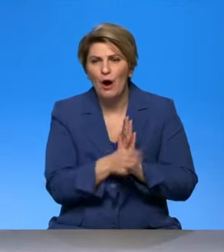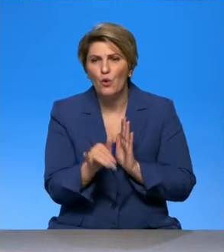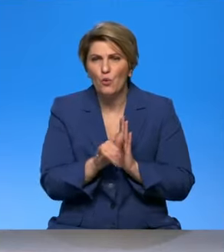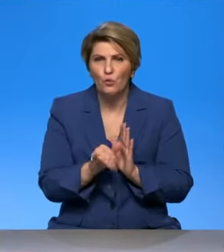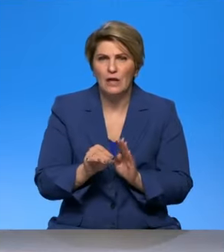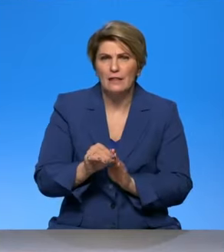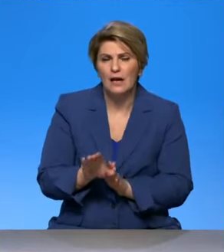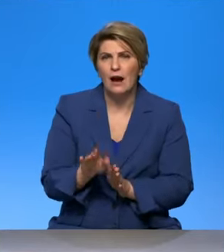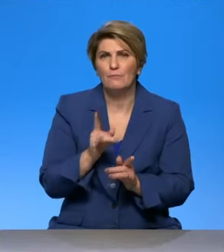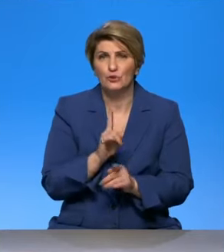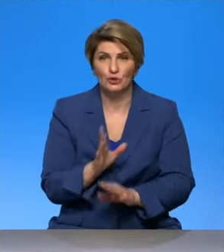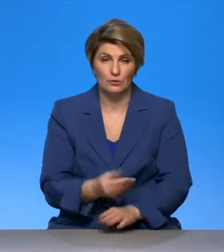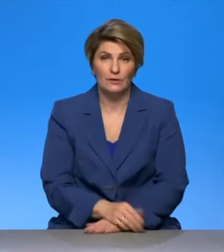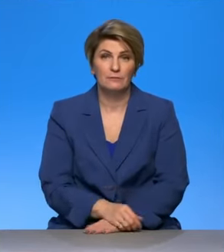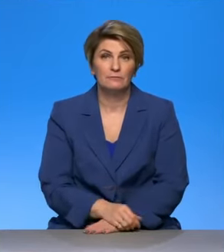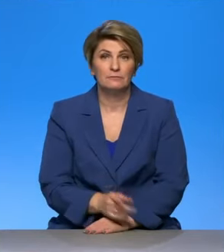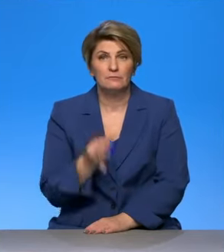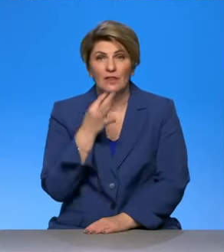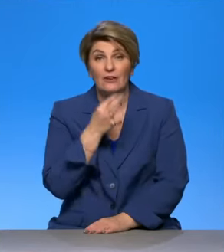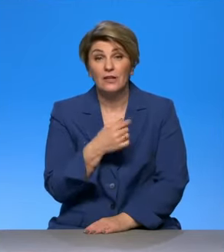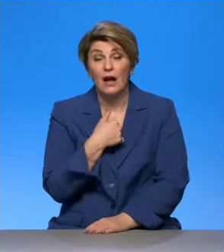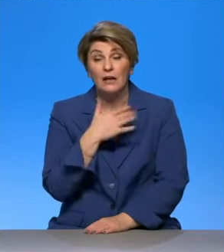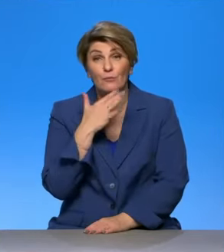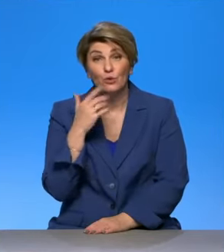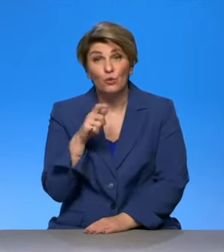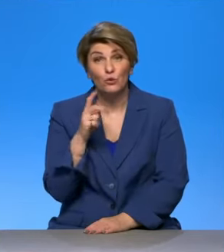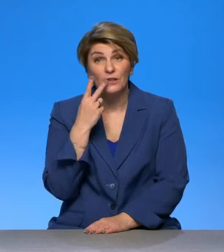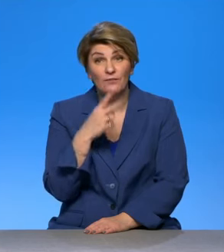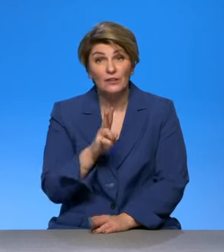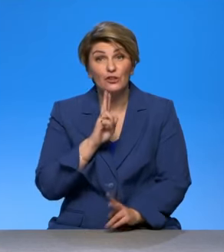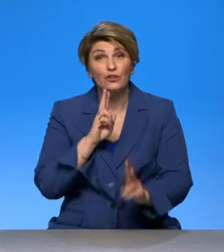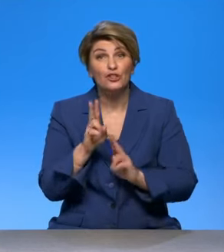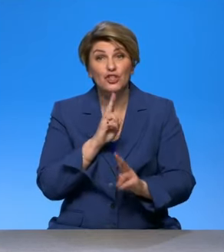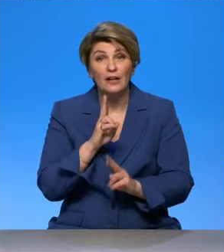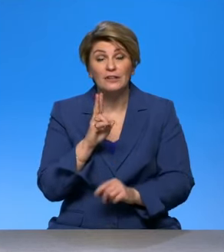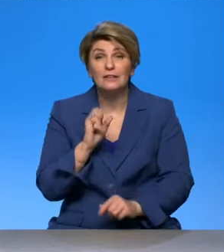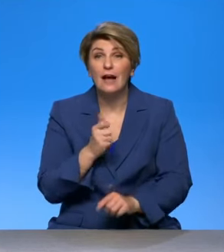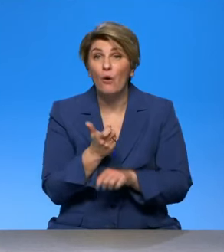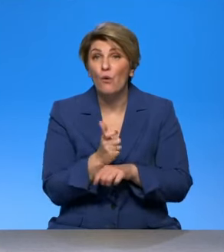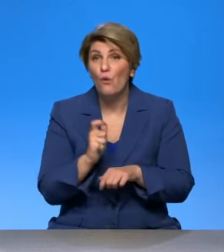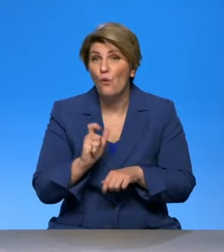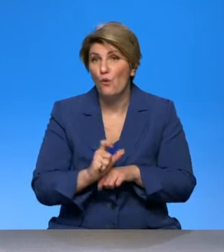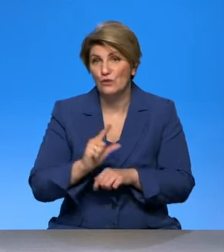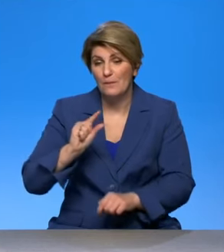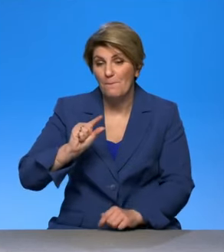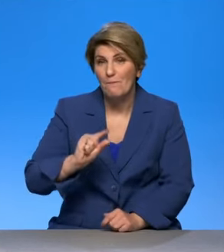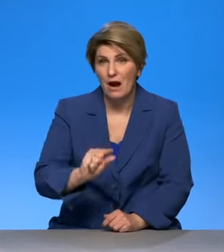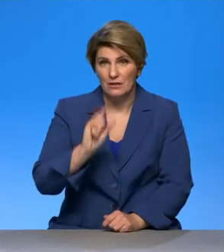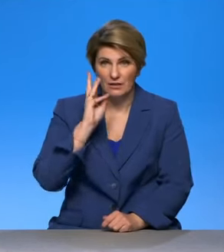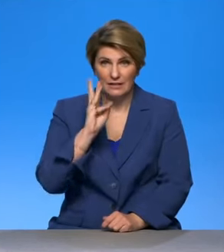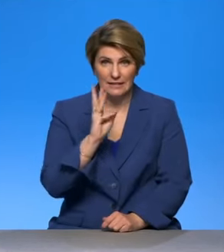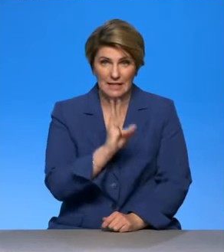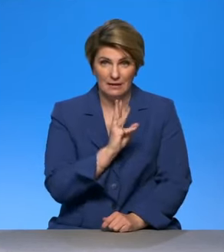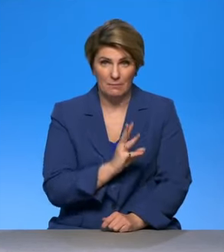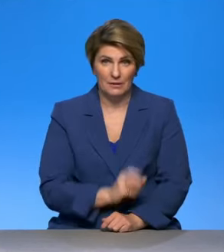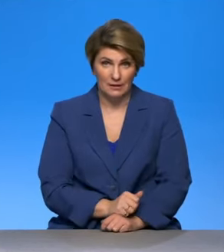Леонидович, к сожалению, я видел много людей, жалующихся на крайне низкие зарплаты с последней, на момент